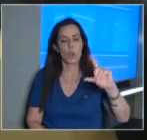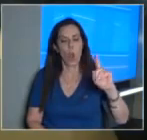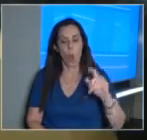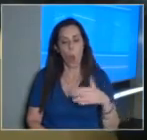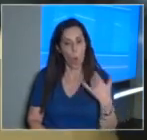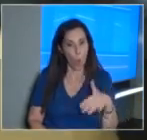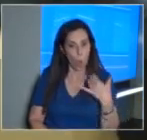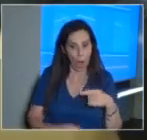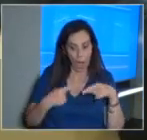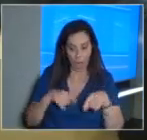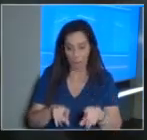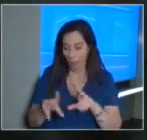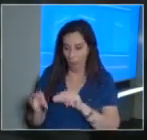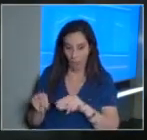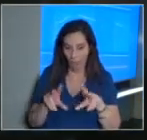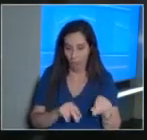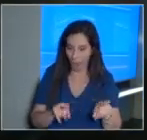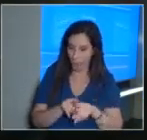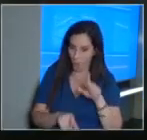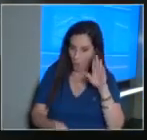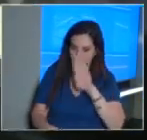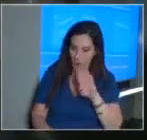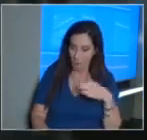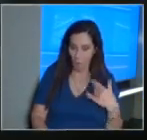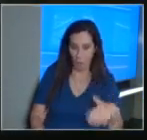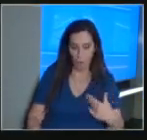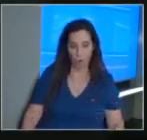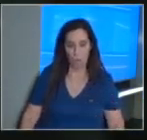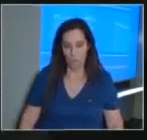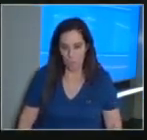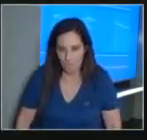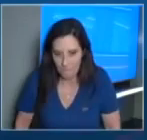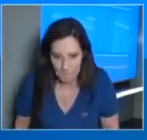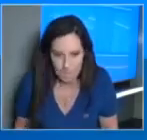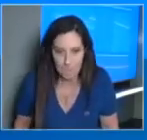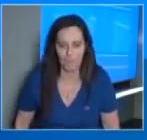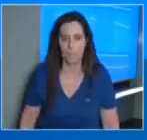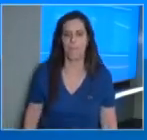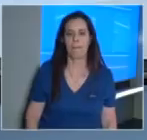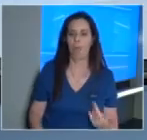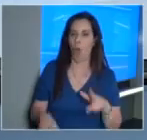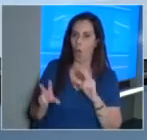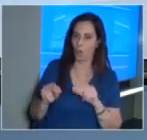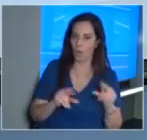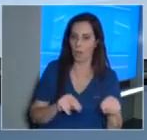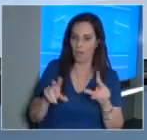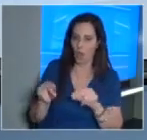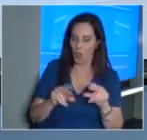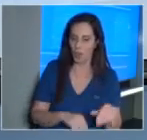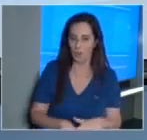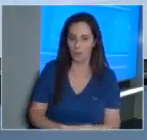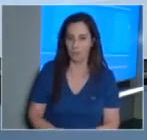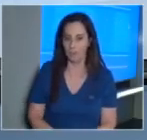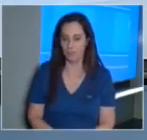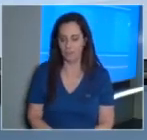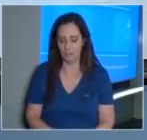כל מיני הגבלות מעניינות. כתבת לי, אני רגע, ברגע אתה כותב לו את הטור בנות לבחר. אשכול